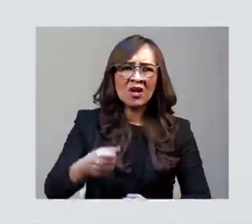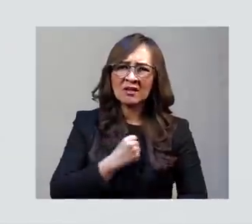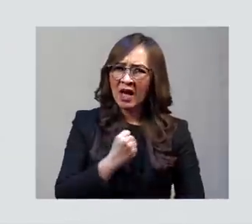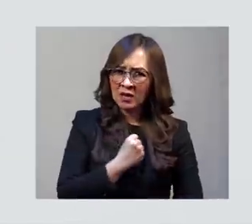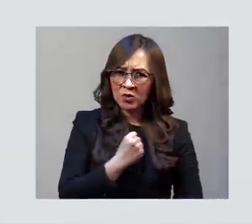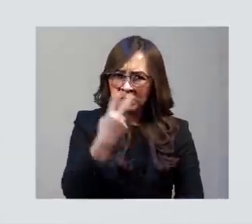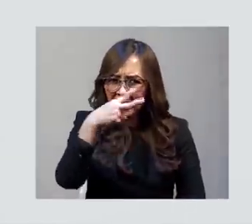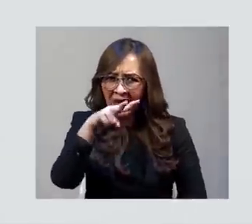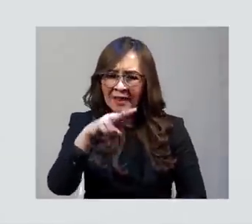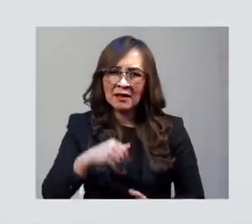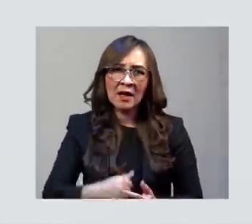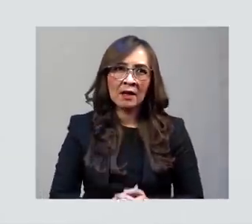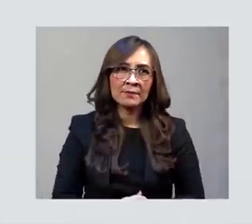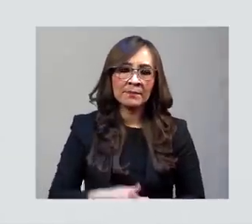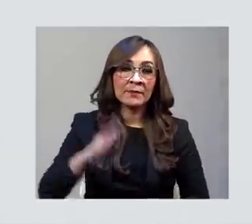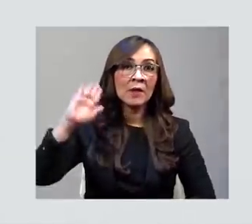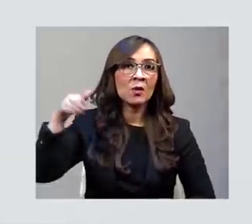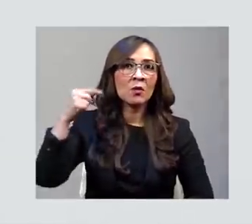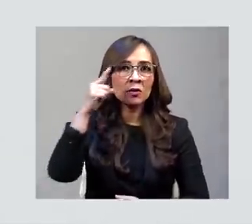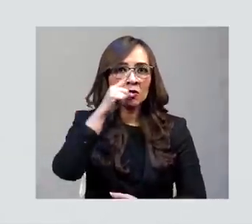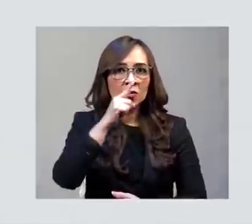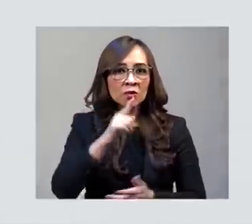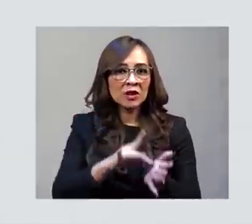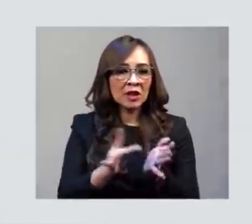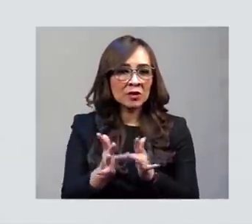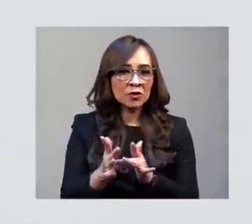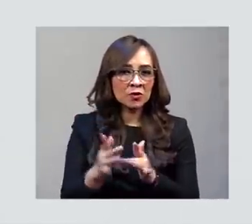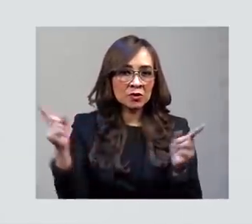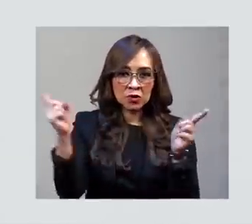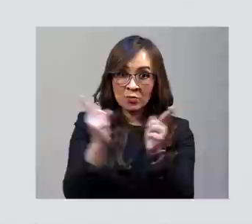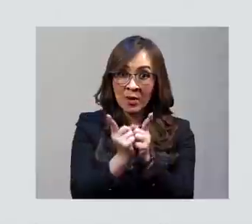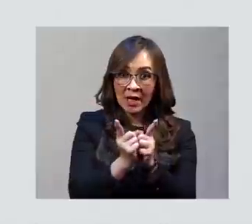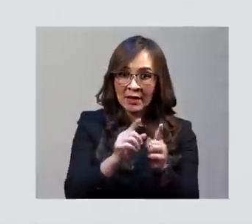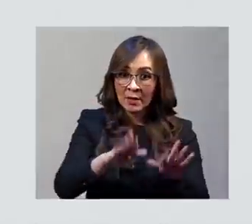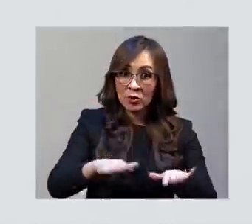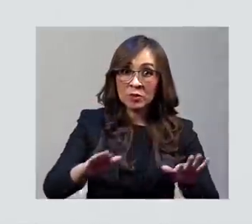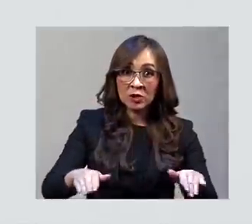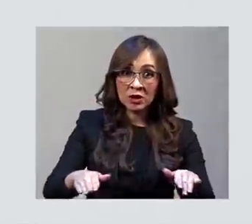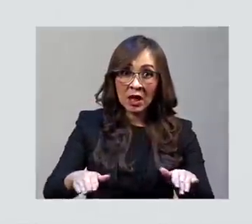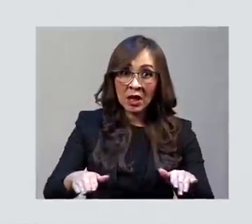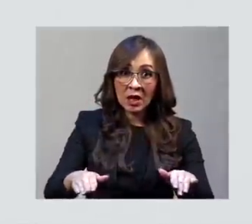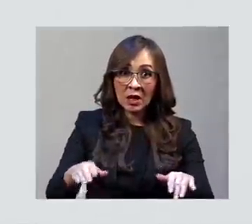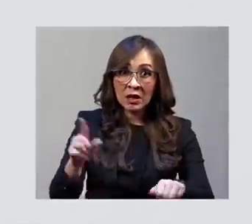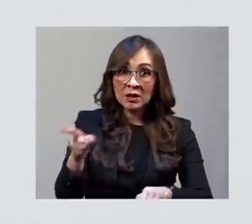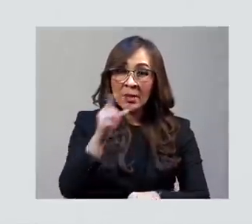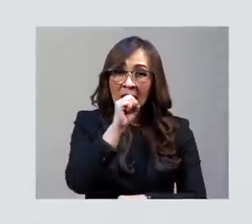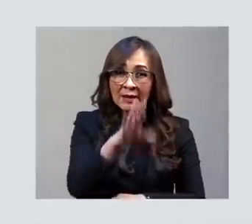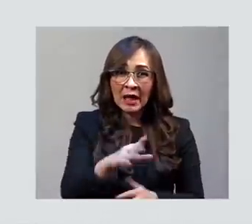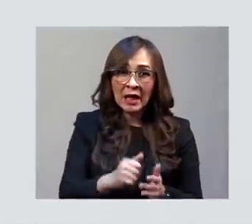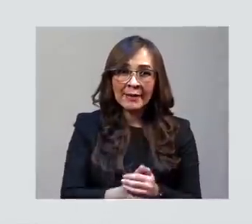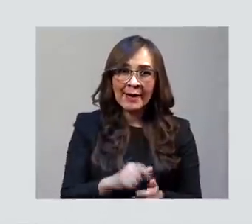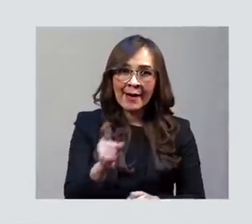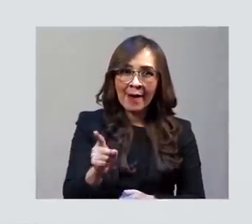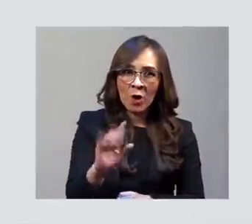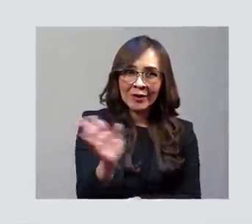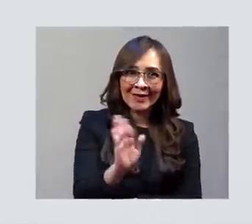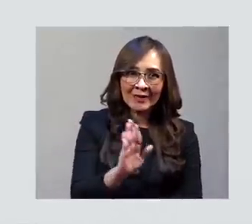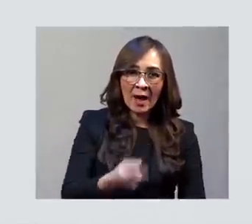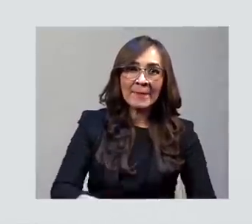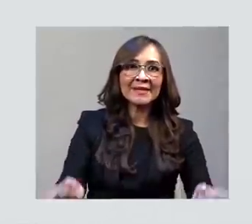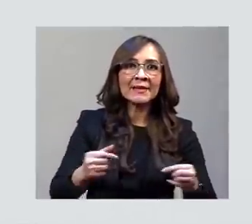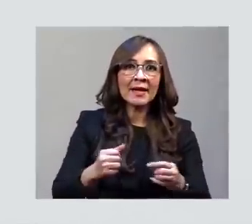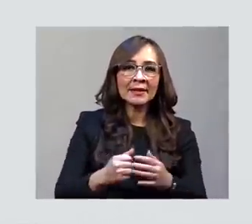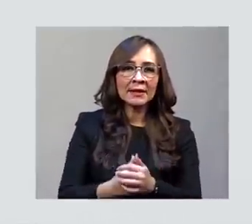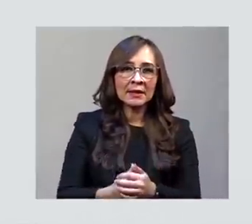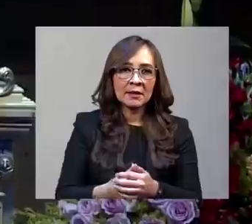Makanya waktu Yesus berjumpa dengan murid-muridnya dia bilang apa? Engkau tidak akan lagi menjadi penjala ikan. Engkau akan menjadi penjala manusia. Artinya apa?